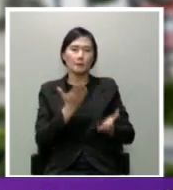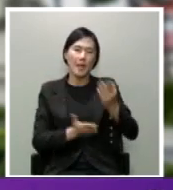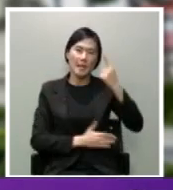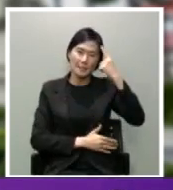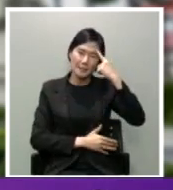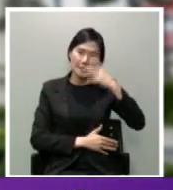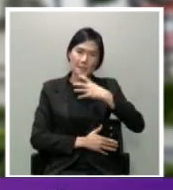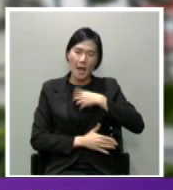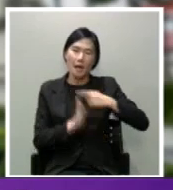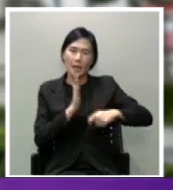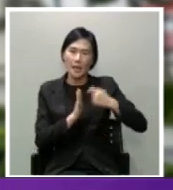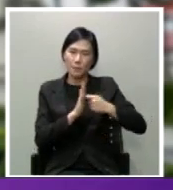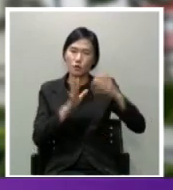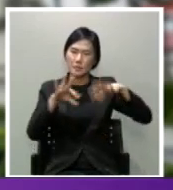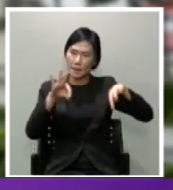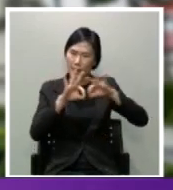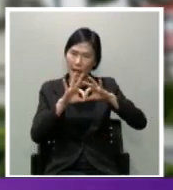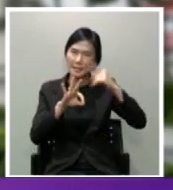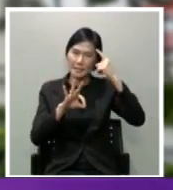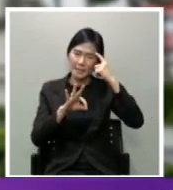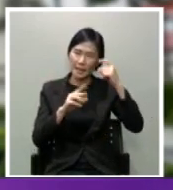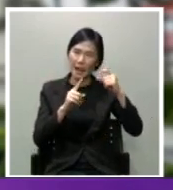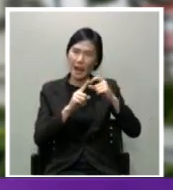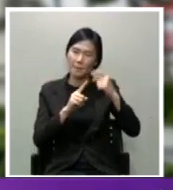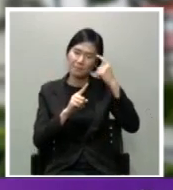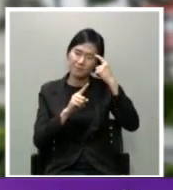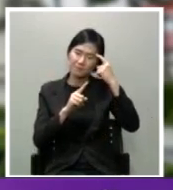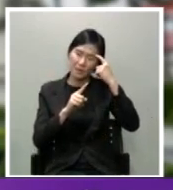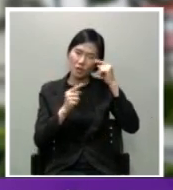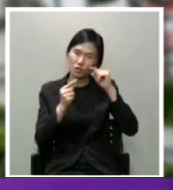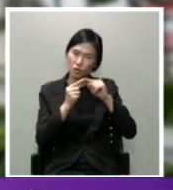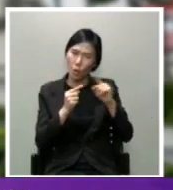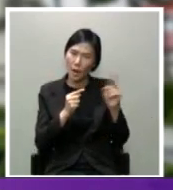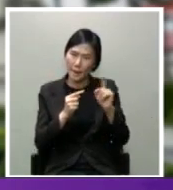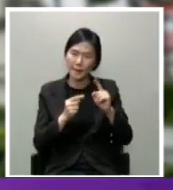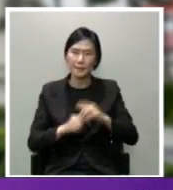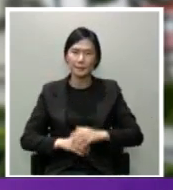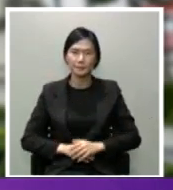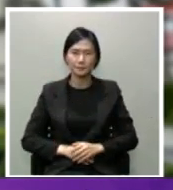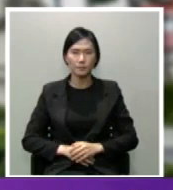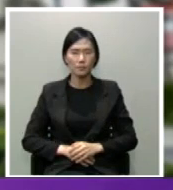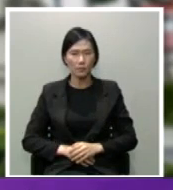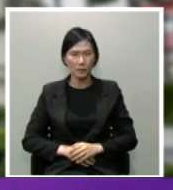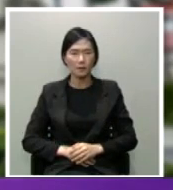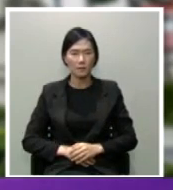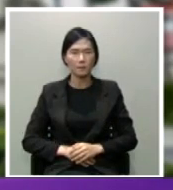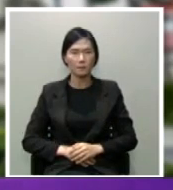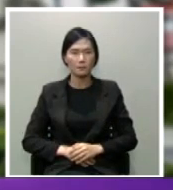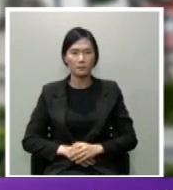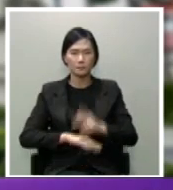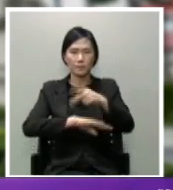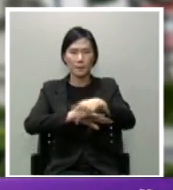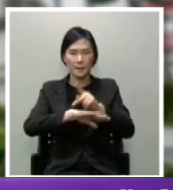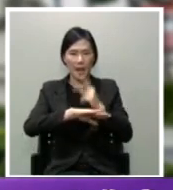ยแสดงเหตุผลอันสมควรประกอบโดยคำนึงถึงปัจจัยที่เกี่ยวข้องดังต่อไปนี้ท่านประธานช่วยกรุณาดูว